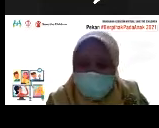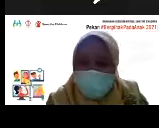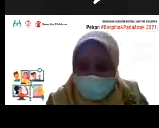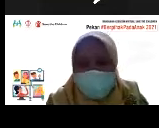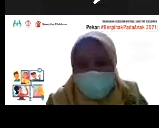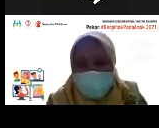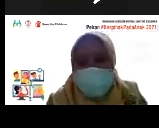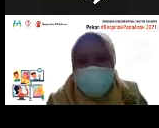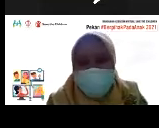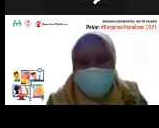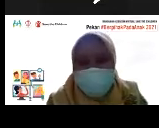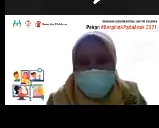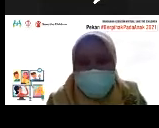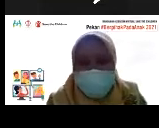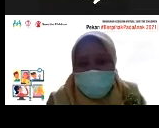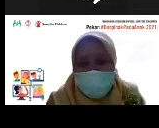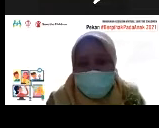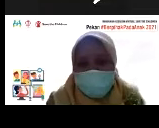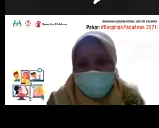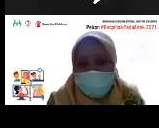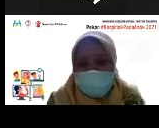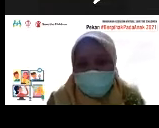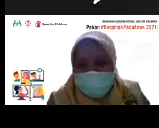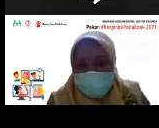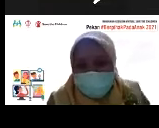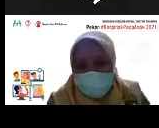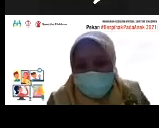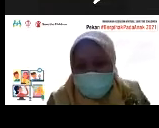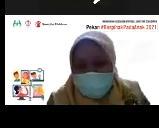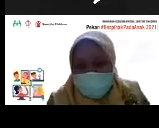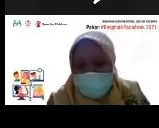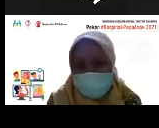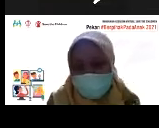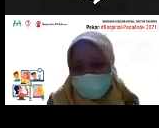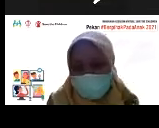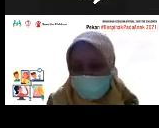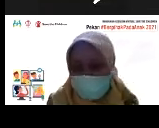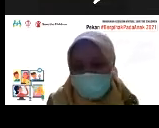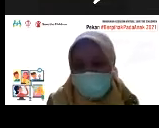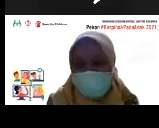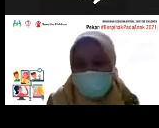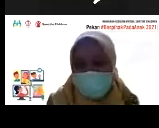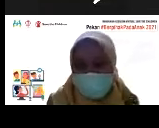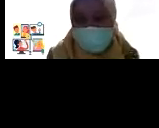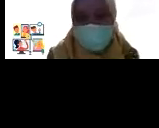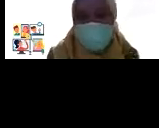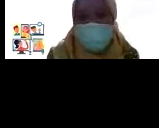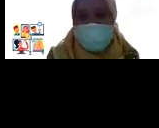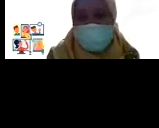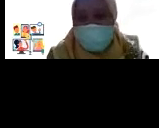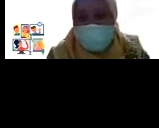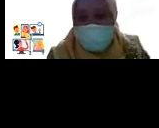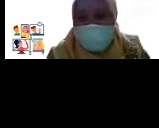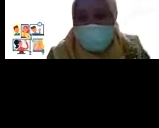kalakarya pun berjalan gitu ya. Mungkin ini menambahkan tadi yang dari Dr. Rikmasari